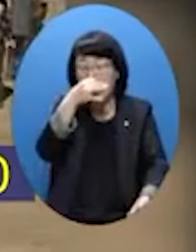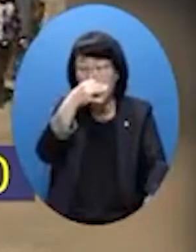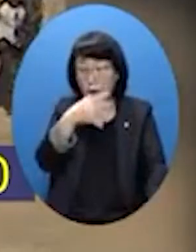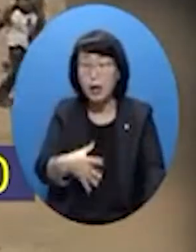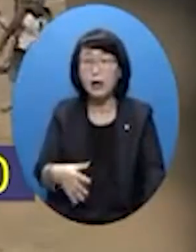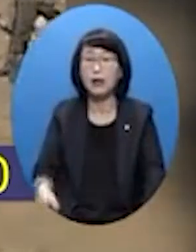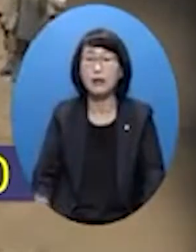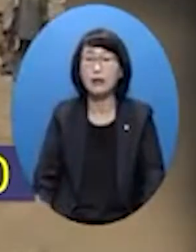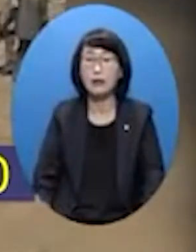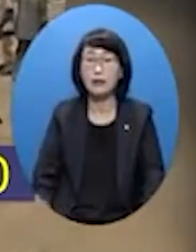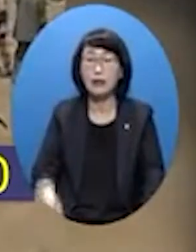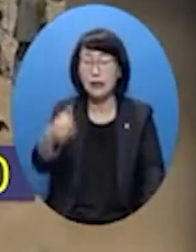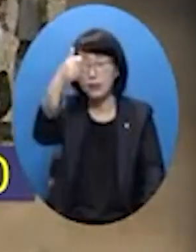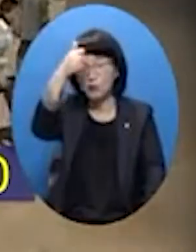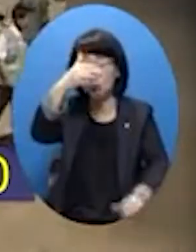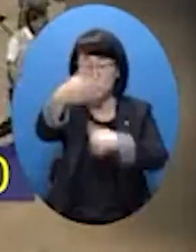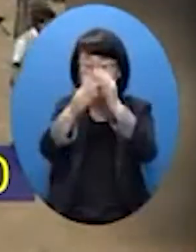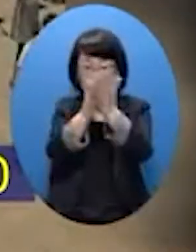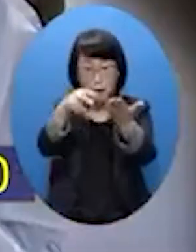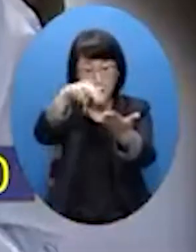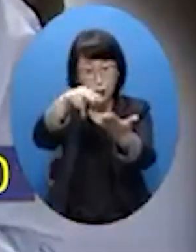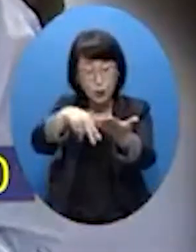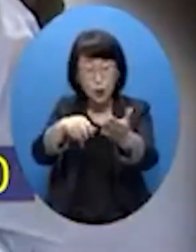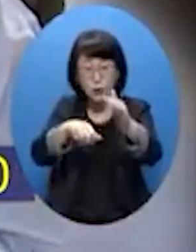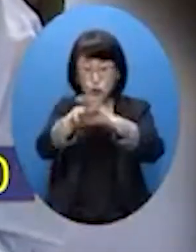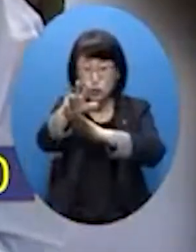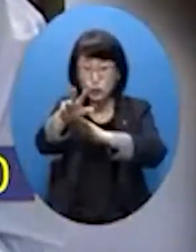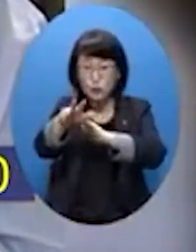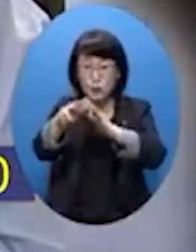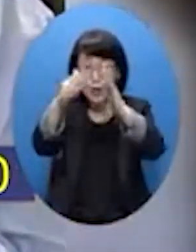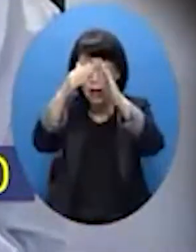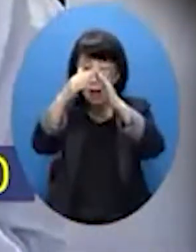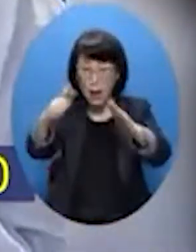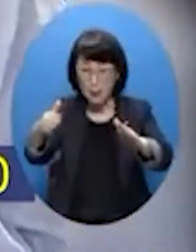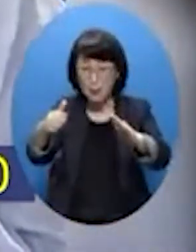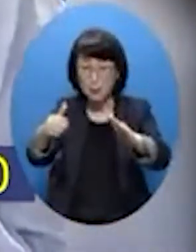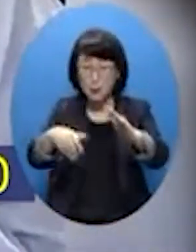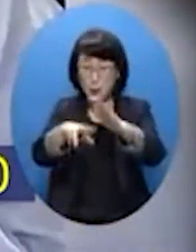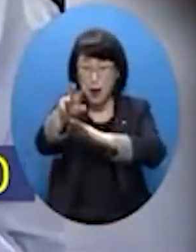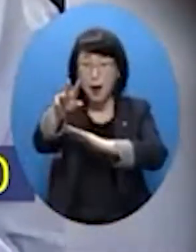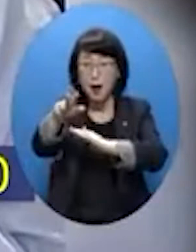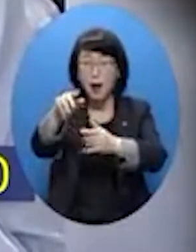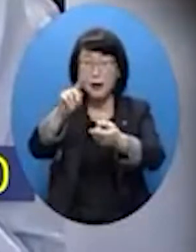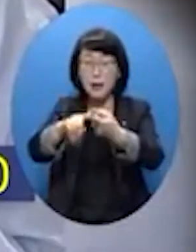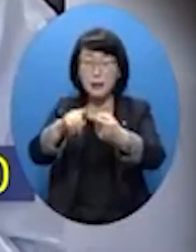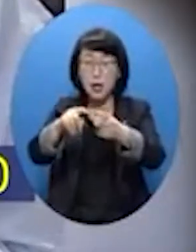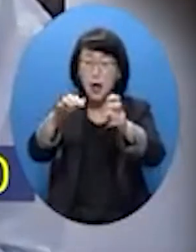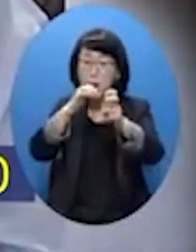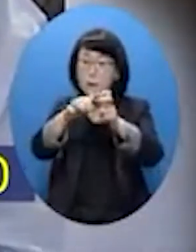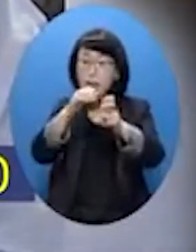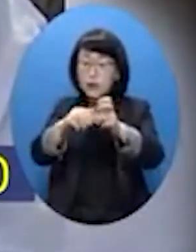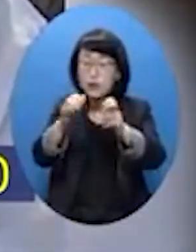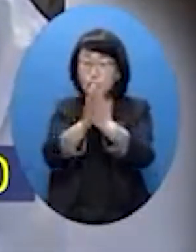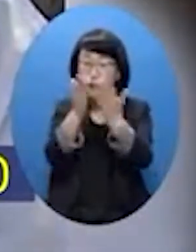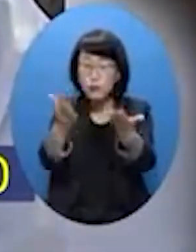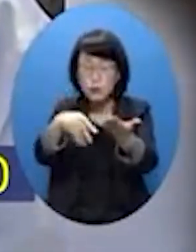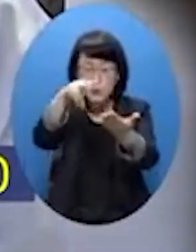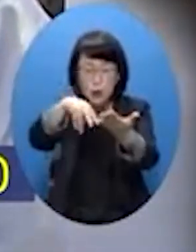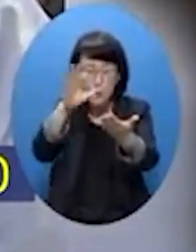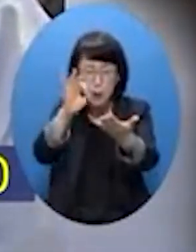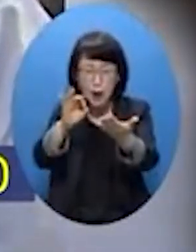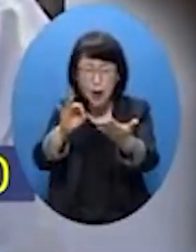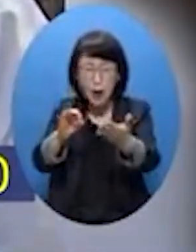제가 구약성경 를 읽으면서 특별히 최 급기 민수기 에 이스라엘 백성들이 광야 끼를 들어서 하루가